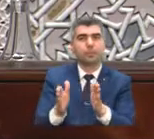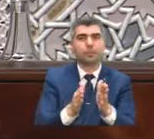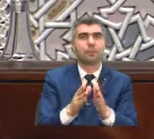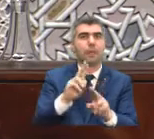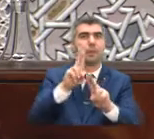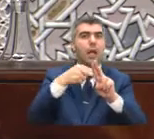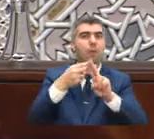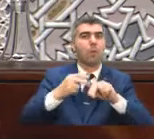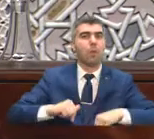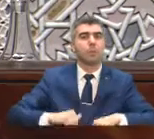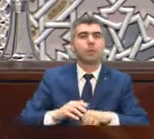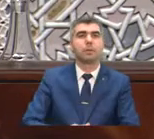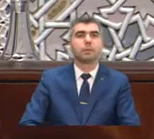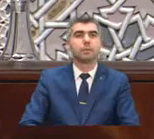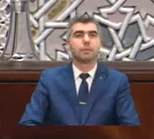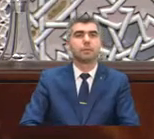الوزير.